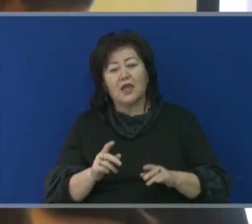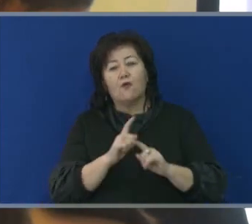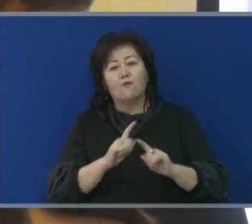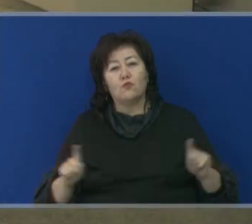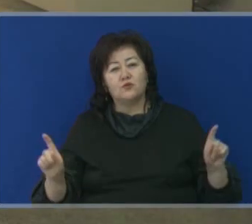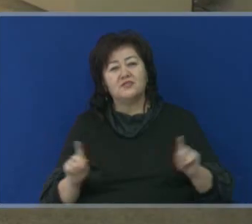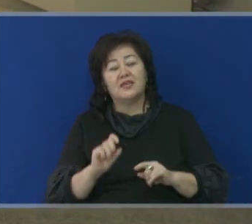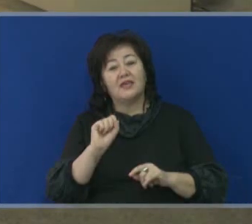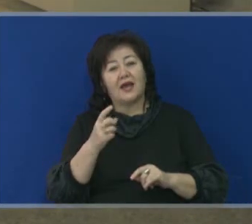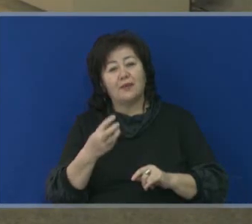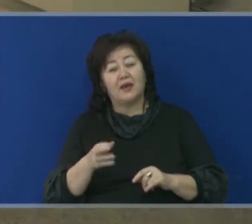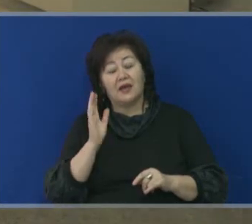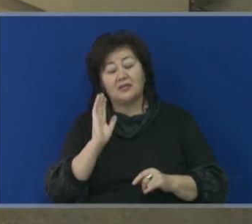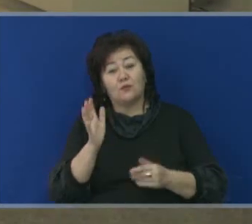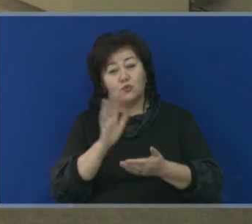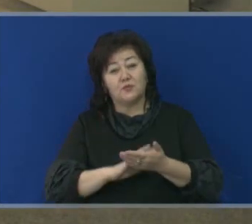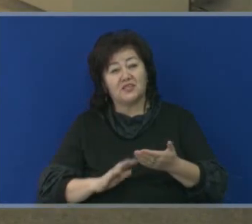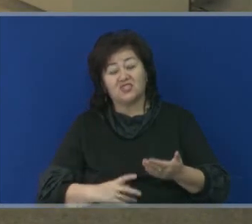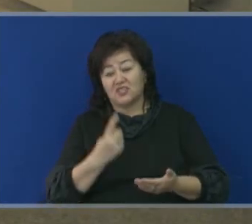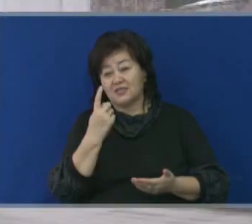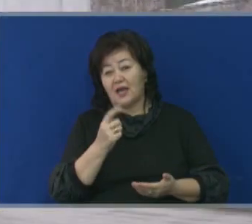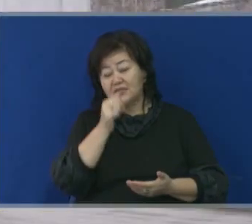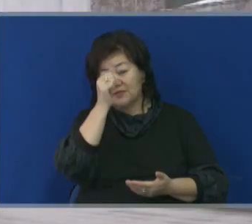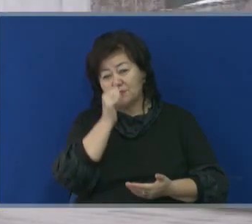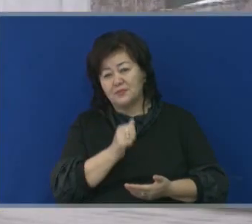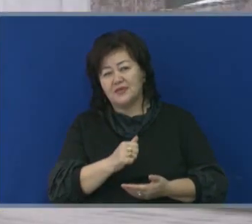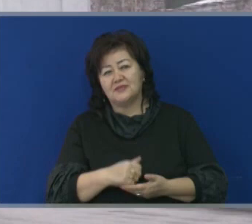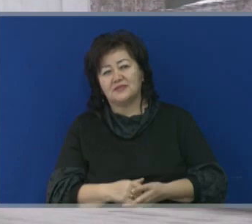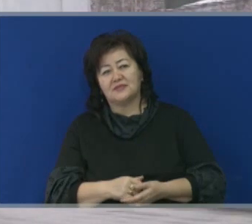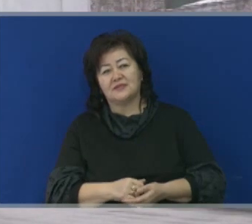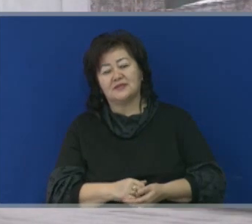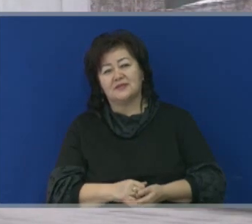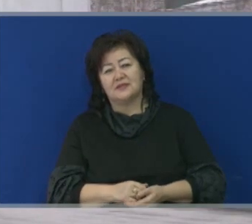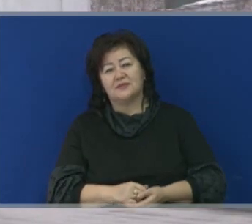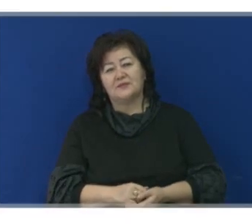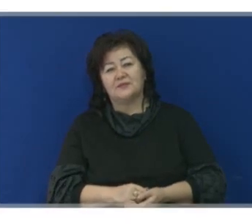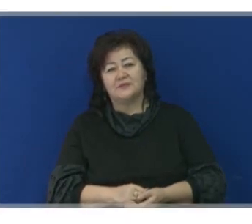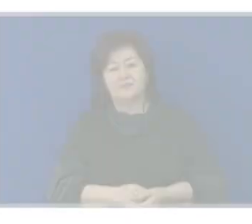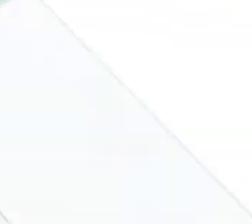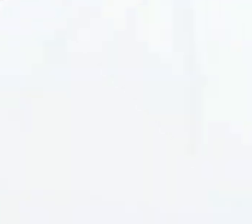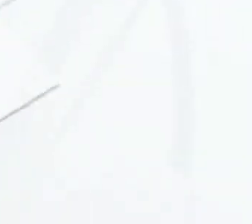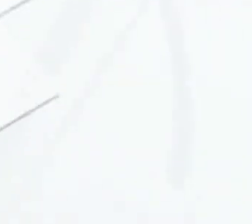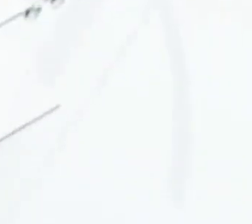месяц. Ботагөз Дандыбаева, Рустем Кайратулы, Аслан Ертисбаев, Нурлан Оразалин, телеканал «Семей».